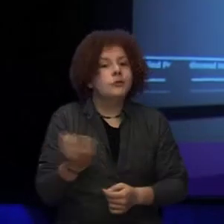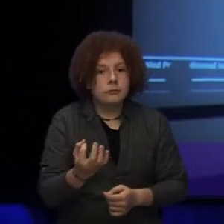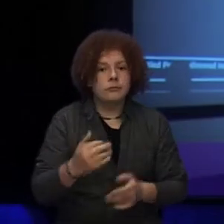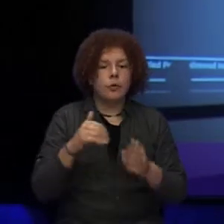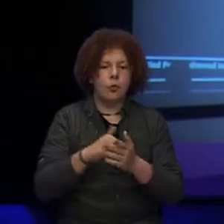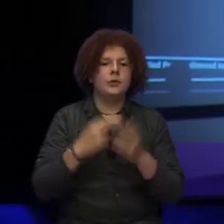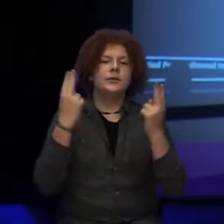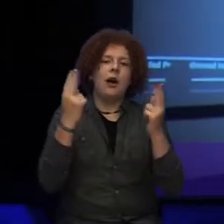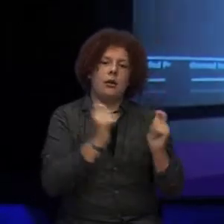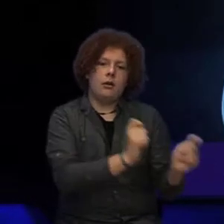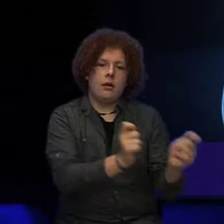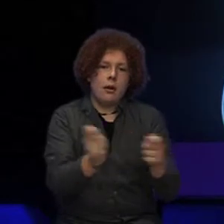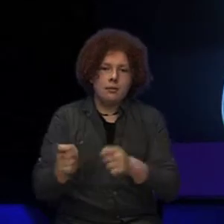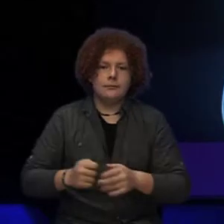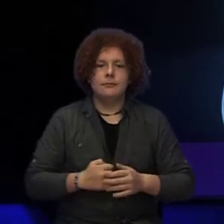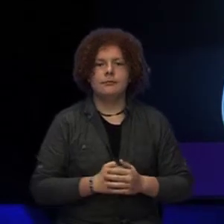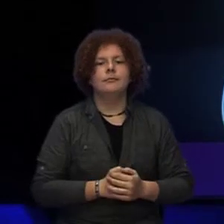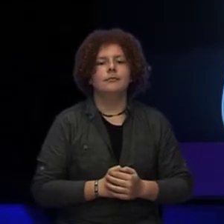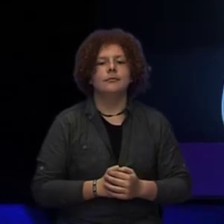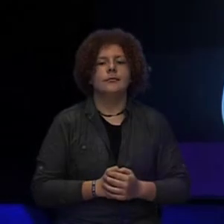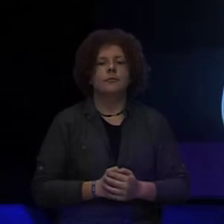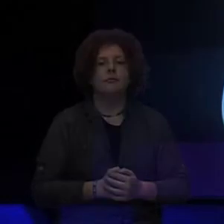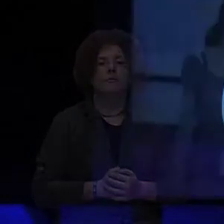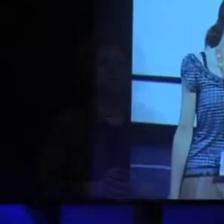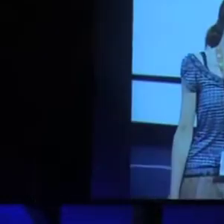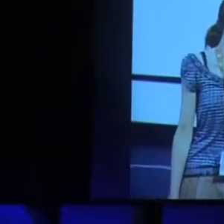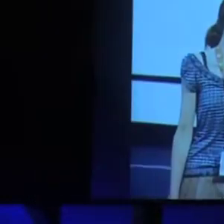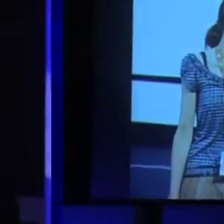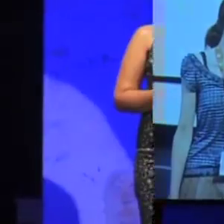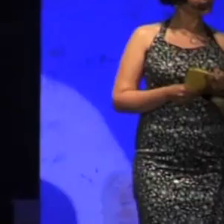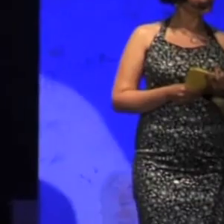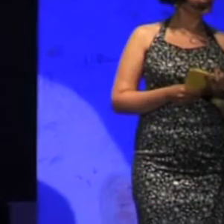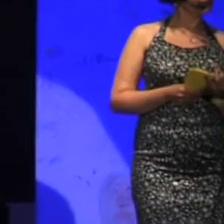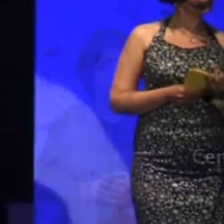Pomatina. Střední generace. Cena.